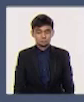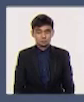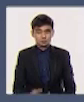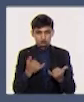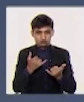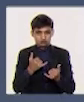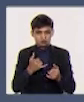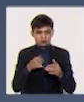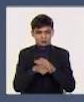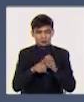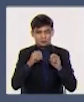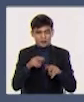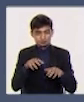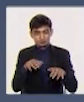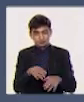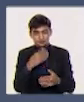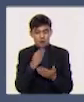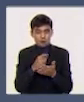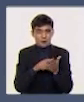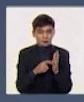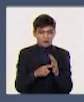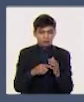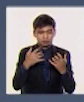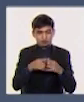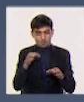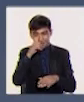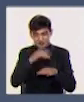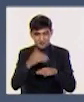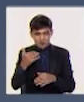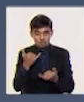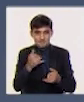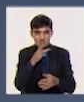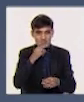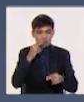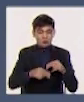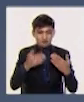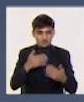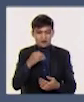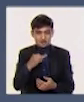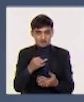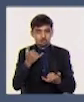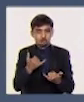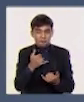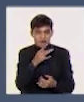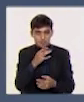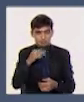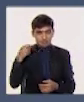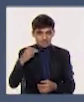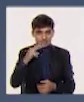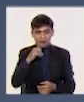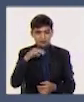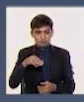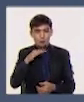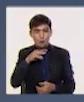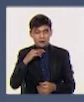Қазір креслода көсіліп, кабинетінде ғана есеп беретін кей әкімдердің дәуірі өткен секілді. Бұл тұрғыда ел президенті Қасым-Жомарт